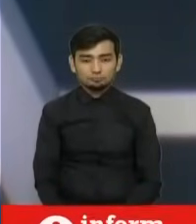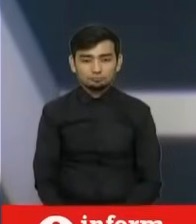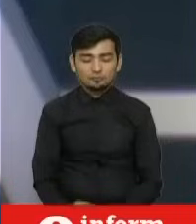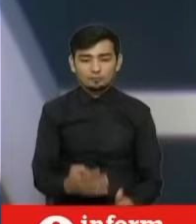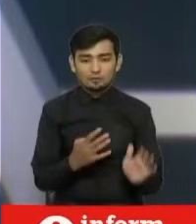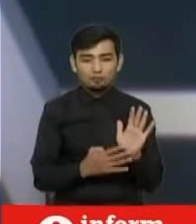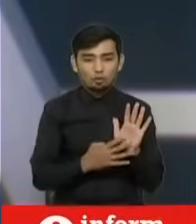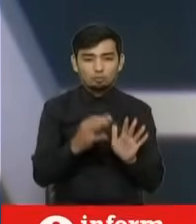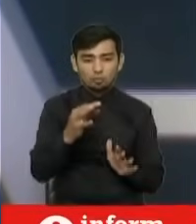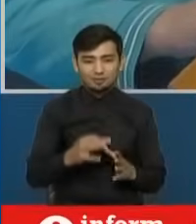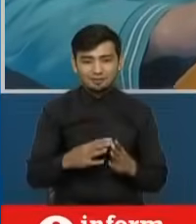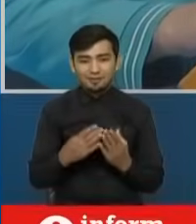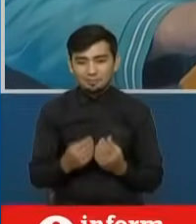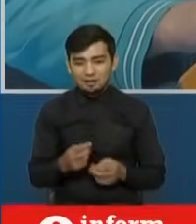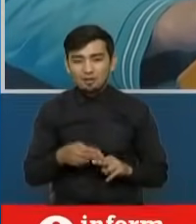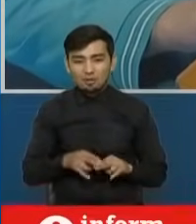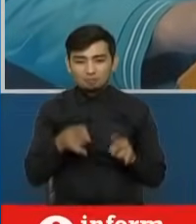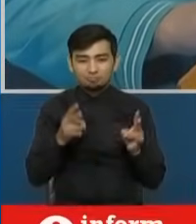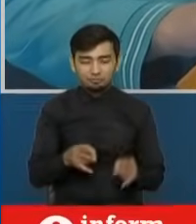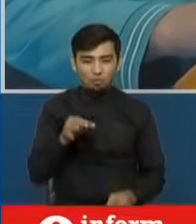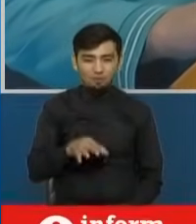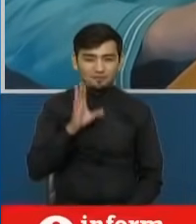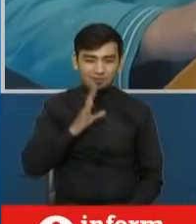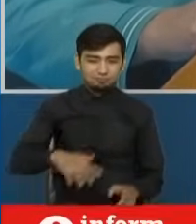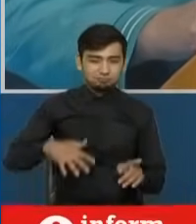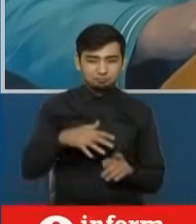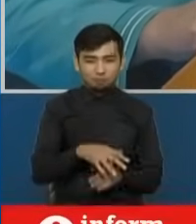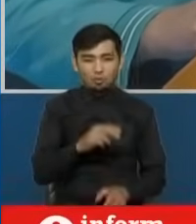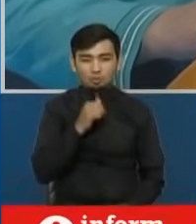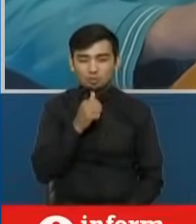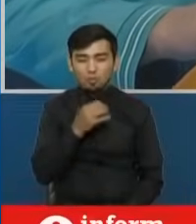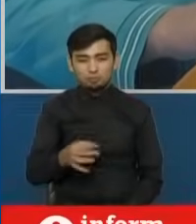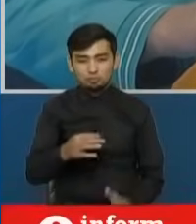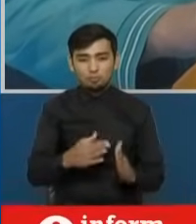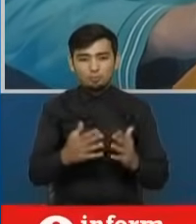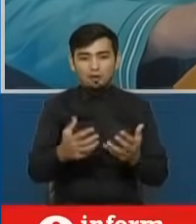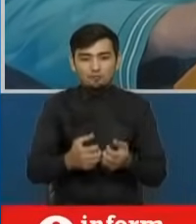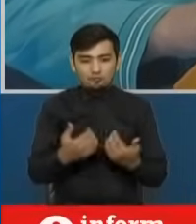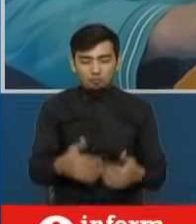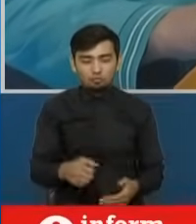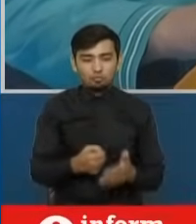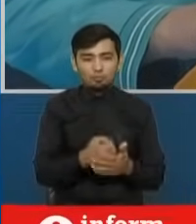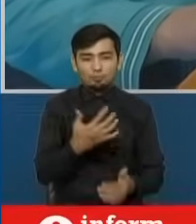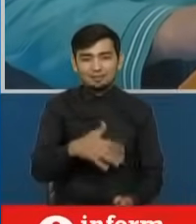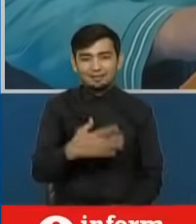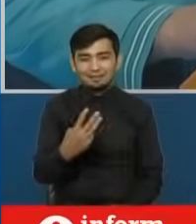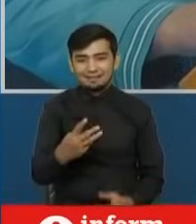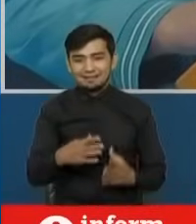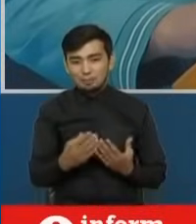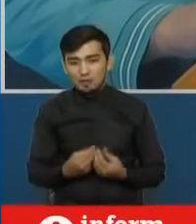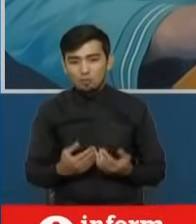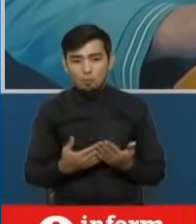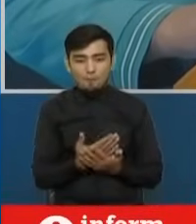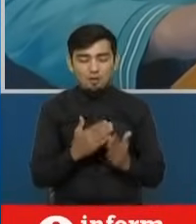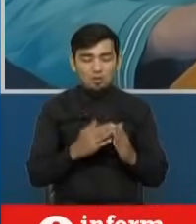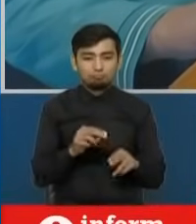90% семей пострадавших от паводков в Кустанайской области получили жильё для ПТ семей построили Новые